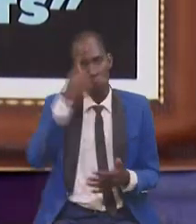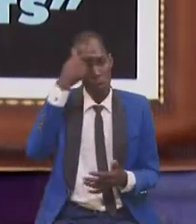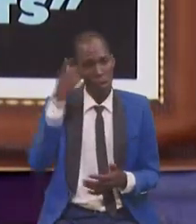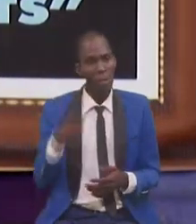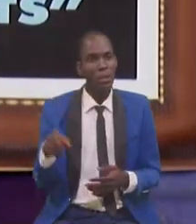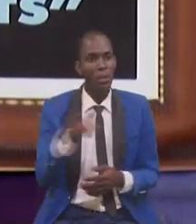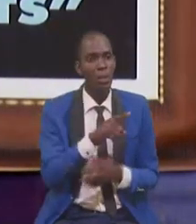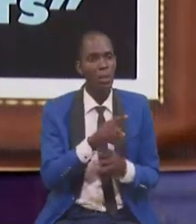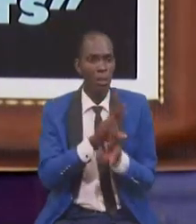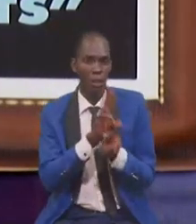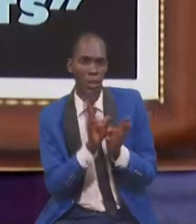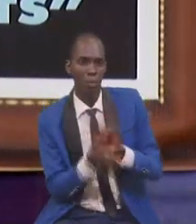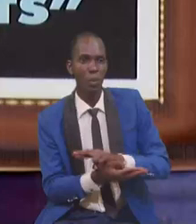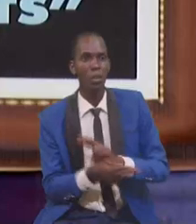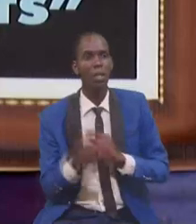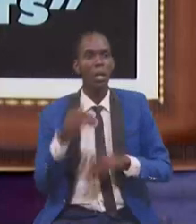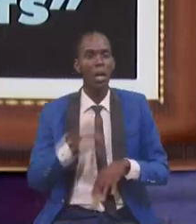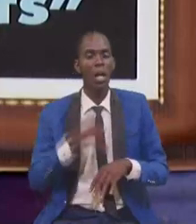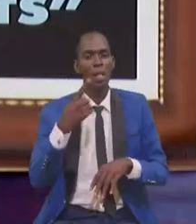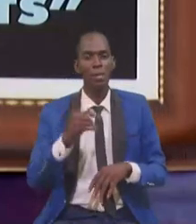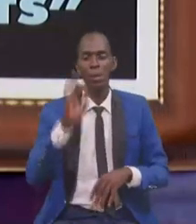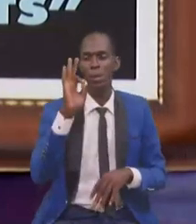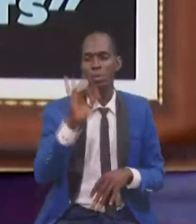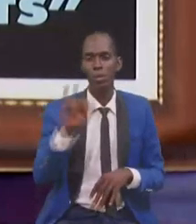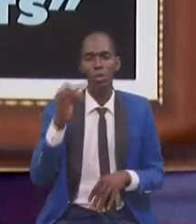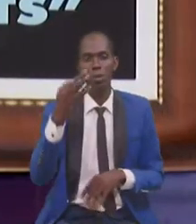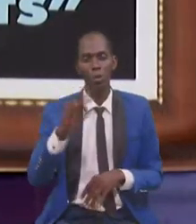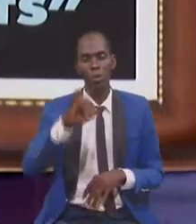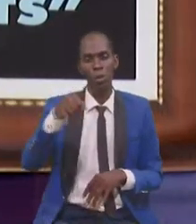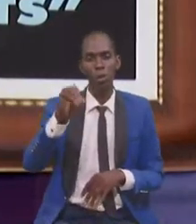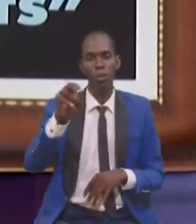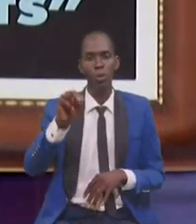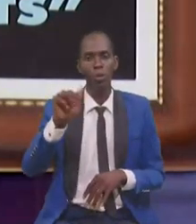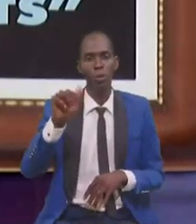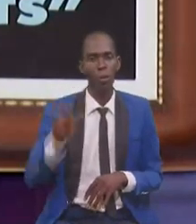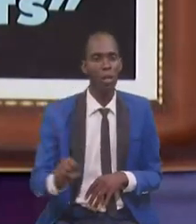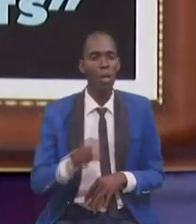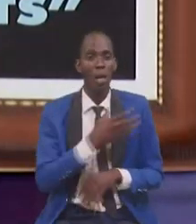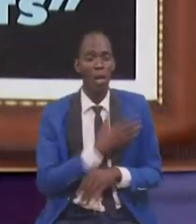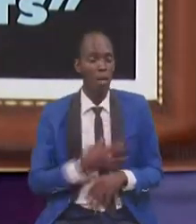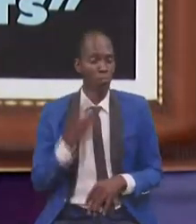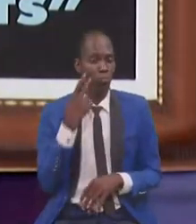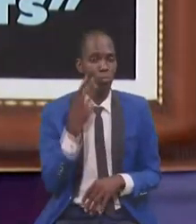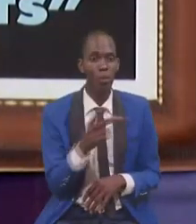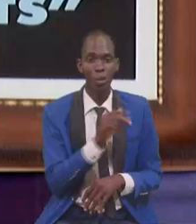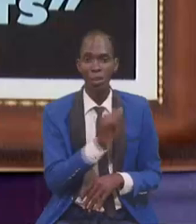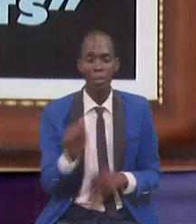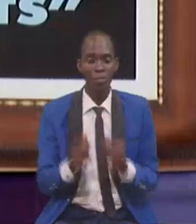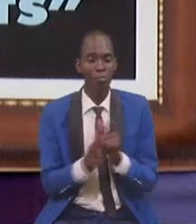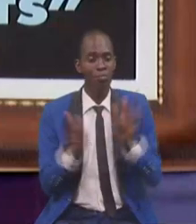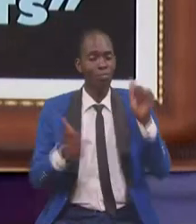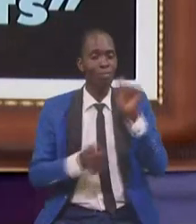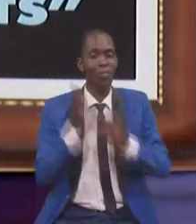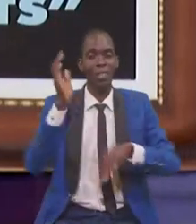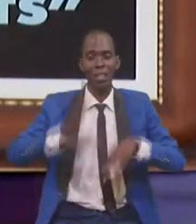repentit à la prédication de Jonas. Et voici, il y a ici plus